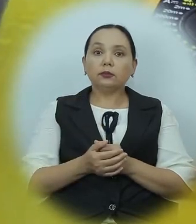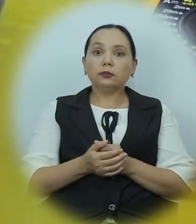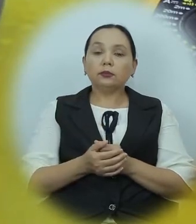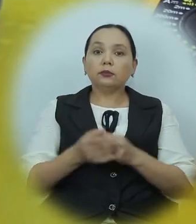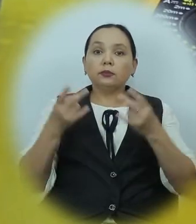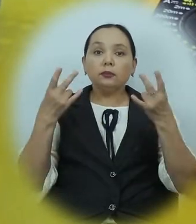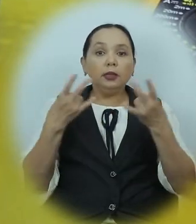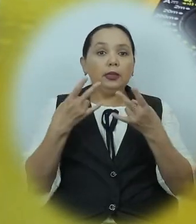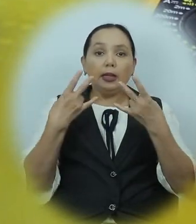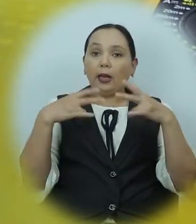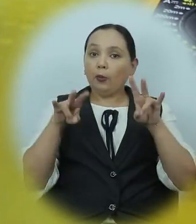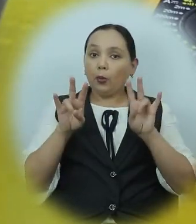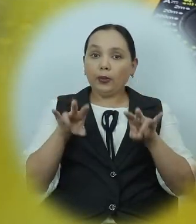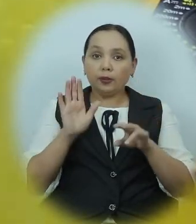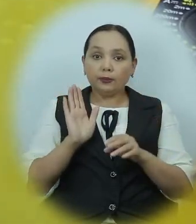kerak bo'lmaydi.